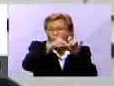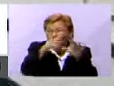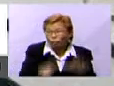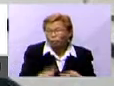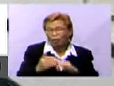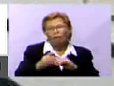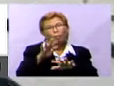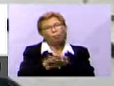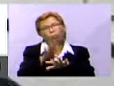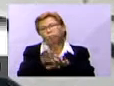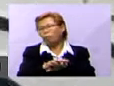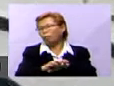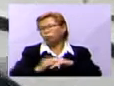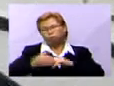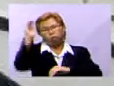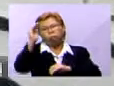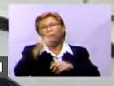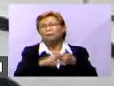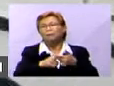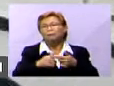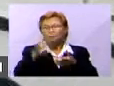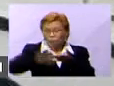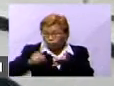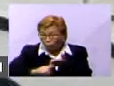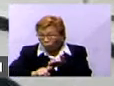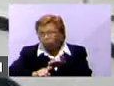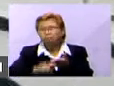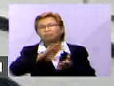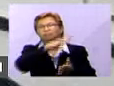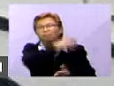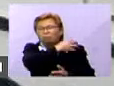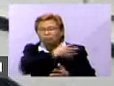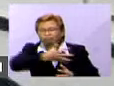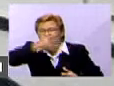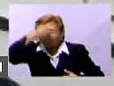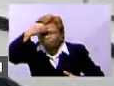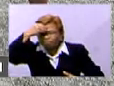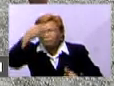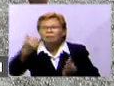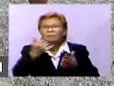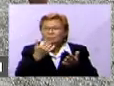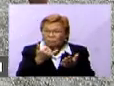yang melebihi had dibenarkan. Selepas pemeriksaan lanjut, pihak berkuasa turut mengenal pasti 3